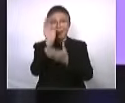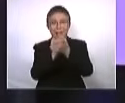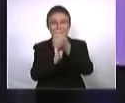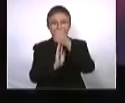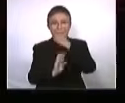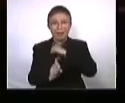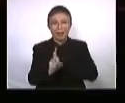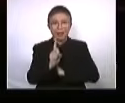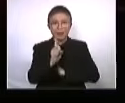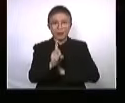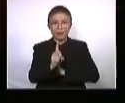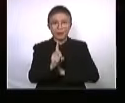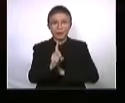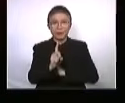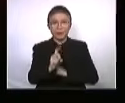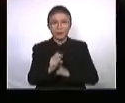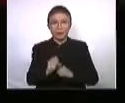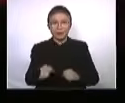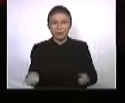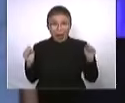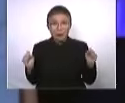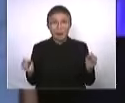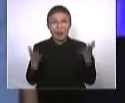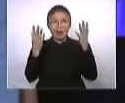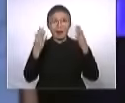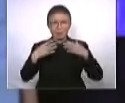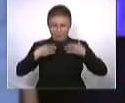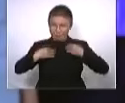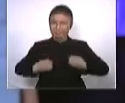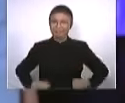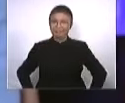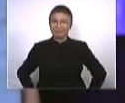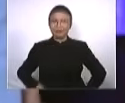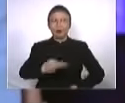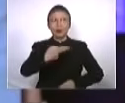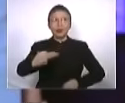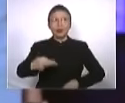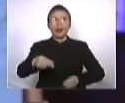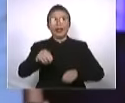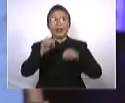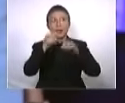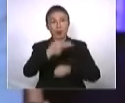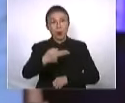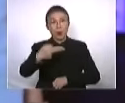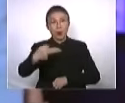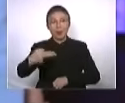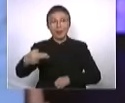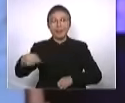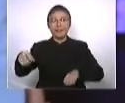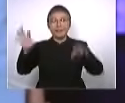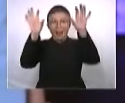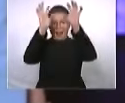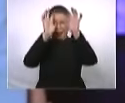secara matang isu-isu apa namanya terkait dengan ee isu debat yang kedua Eh saya sudah sering katakan juga